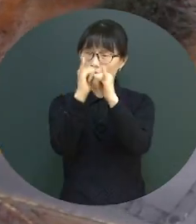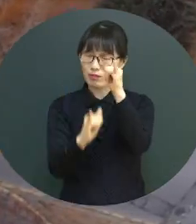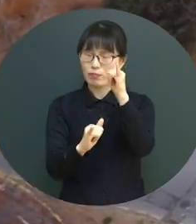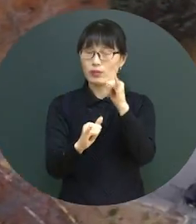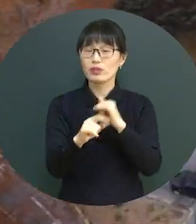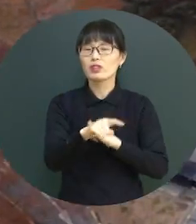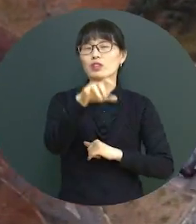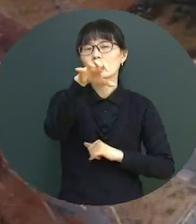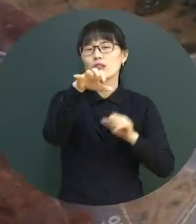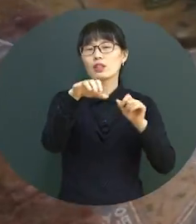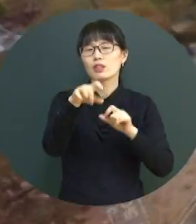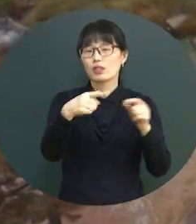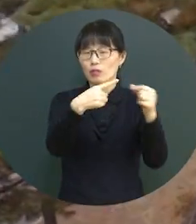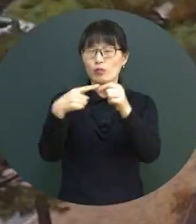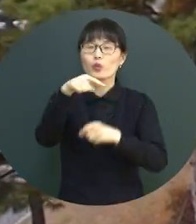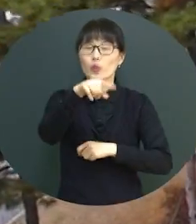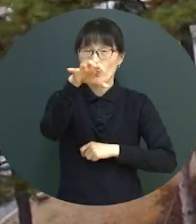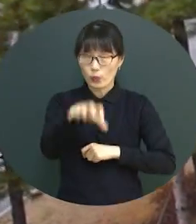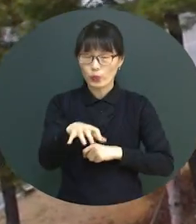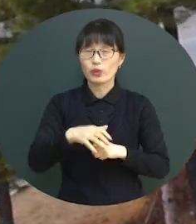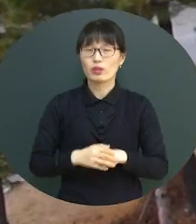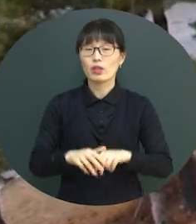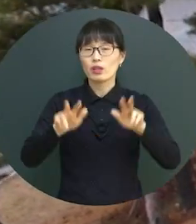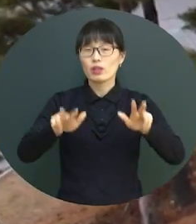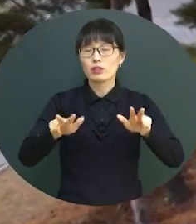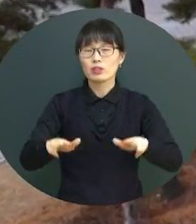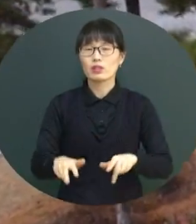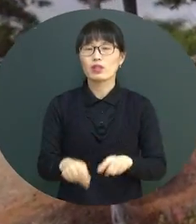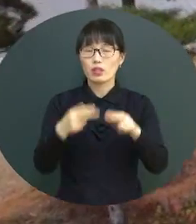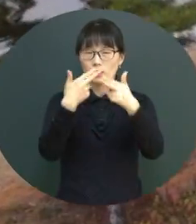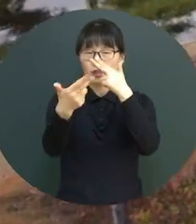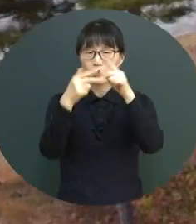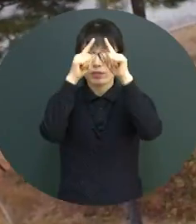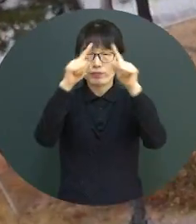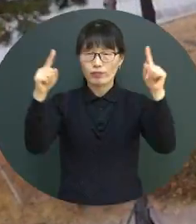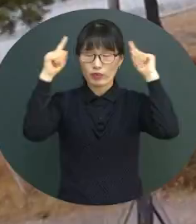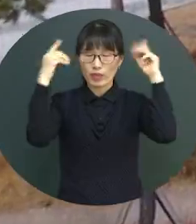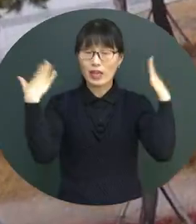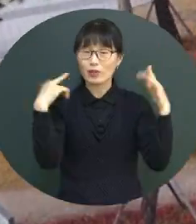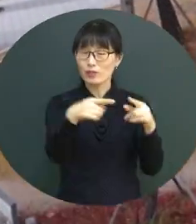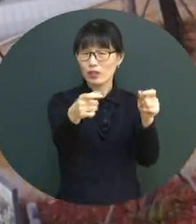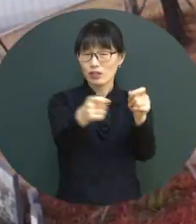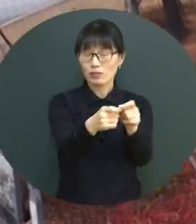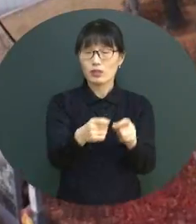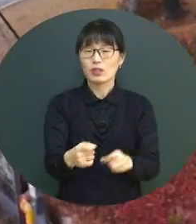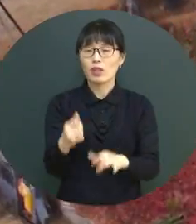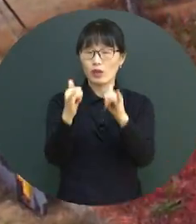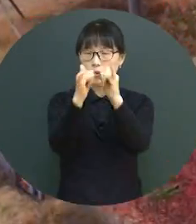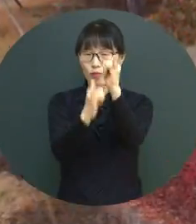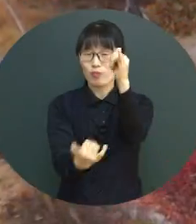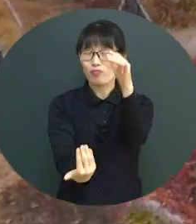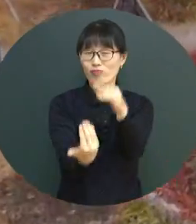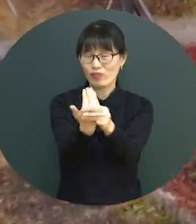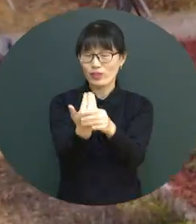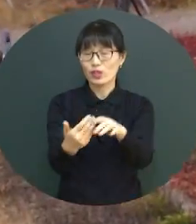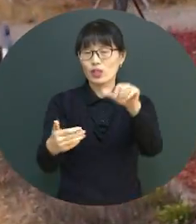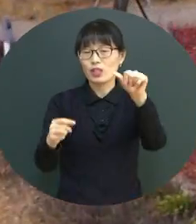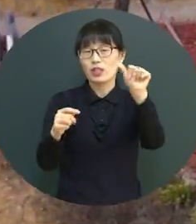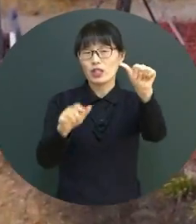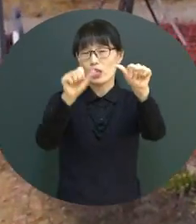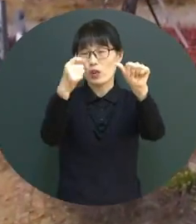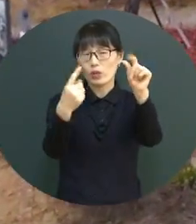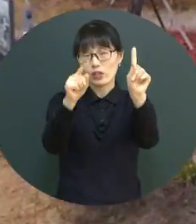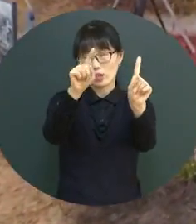번째 사적지입니다. 현재 전남대 정문에는 사적 1호 표지석이 세워져 있습니다.